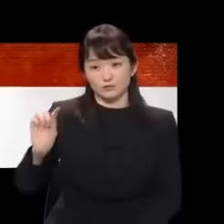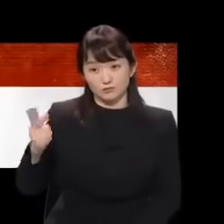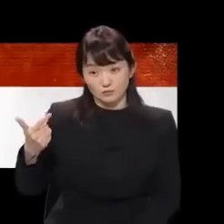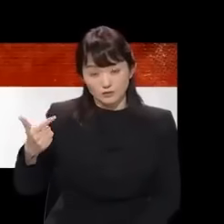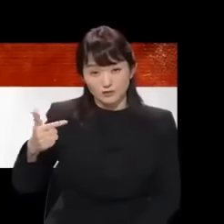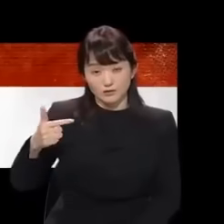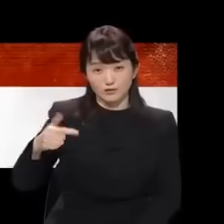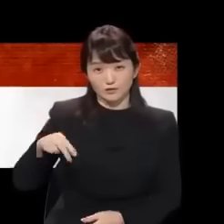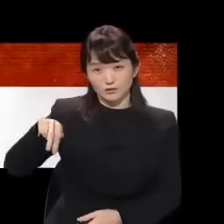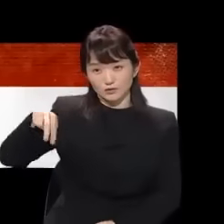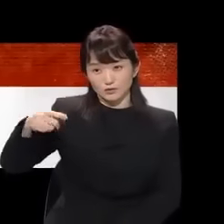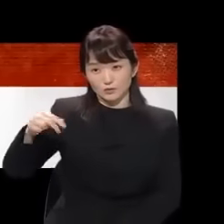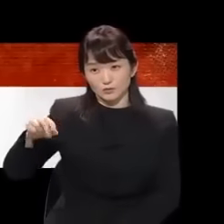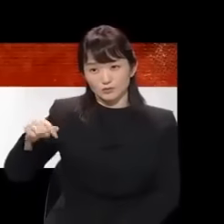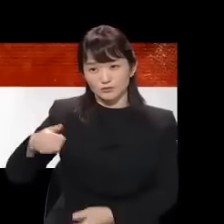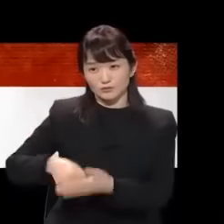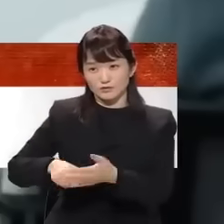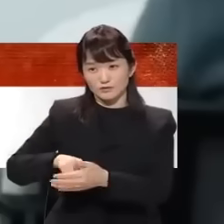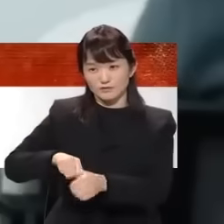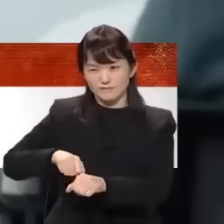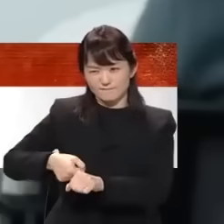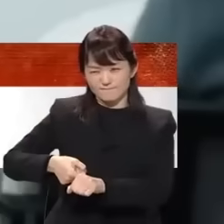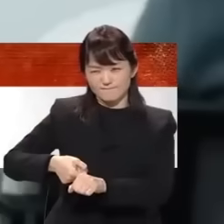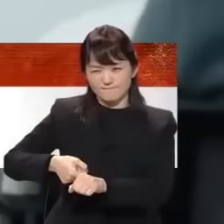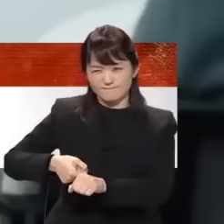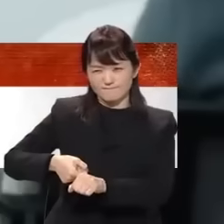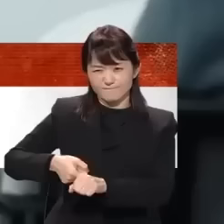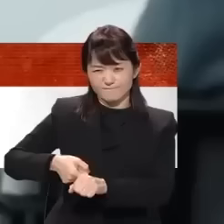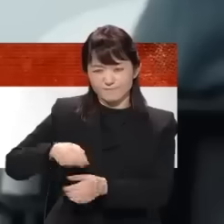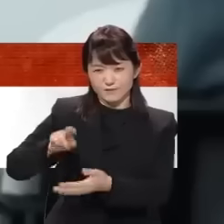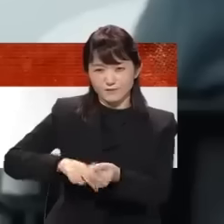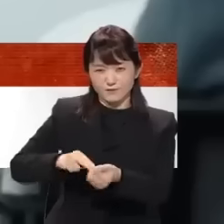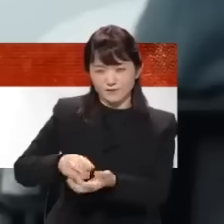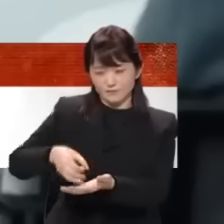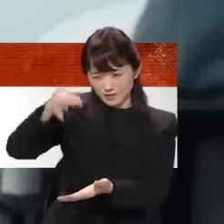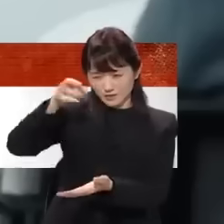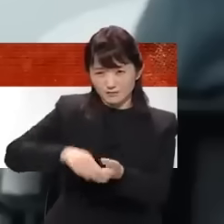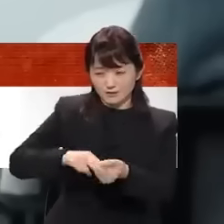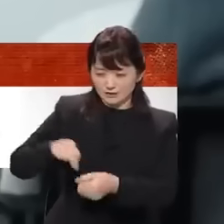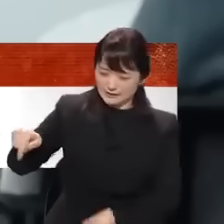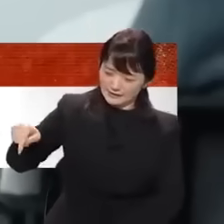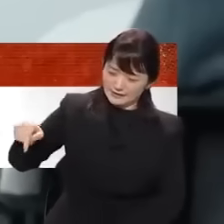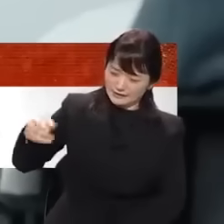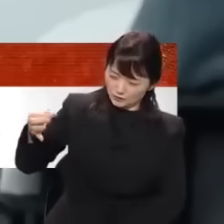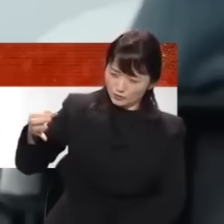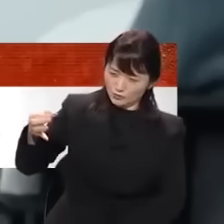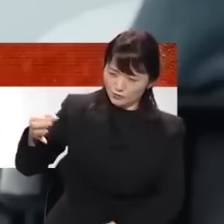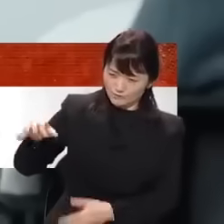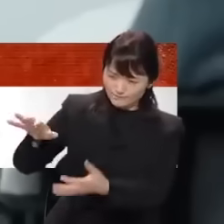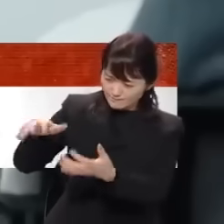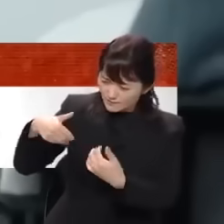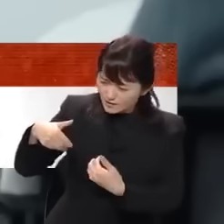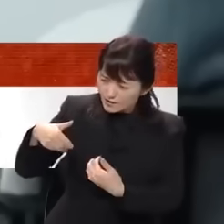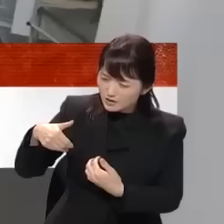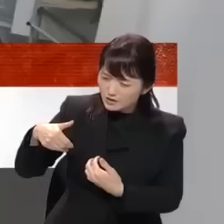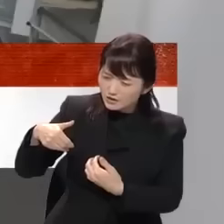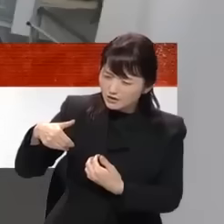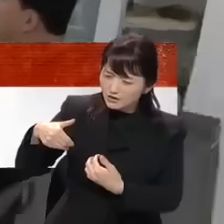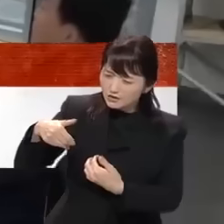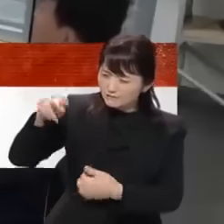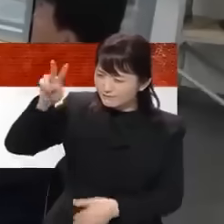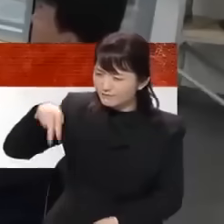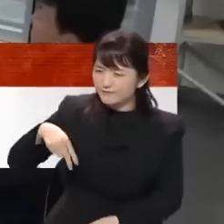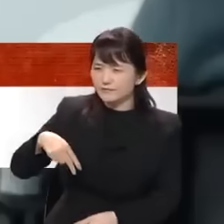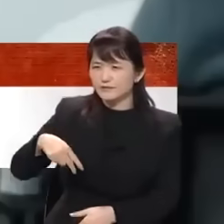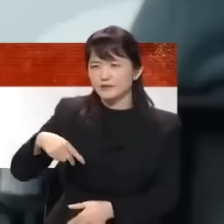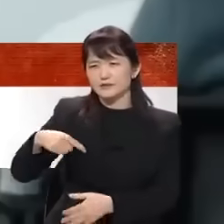강제로 받게 하고 있고 비싸게 팔고 있다라는 아 저놈들이 저거로 해서 돈 벌라고 저랬구나 너무 섭섭해요 너무